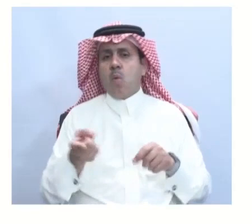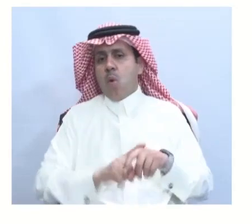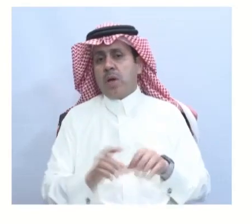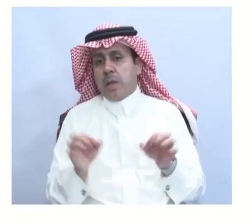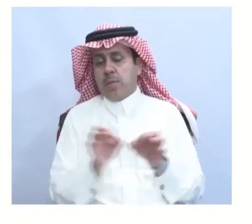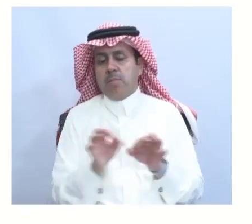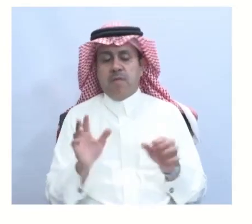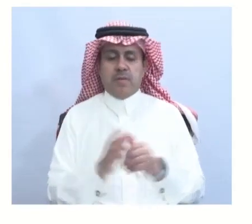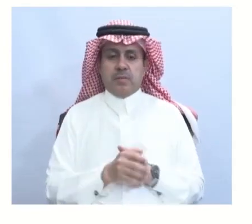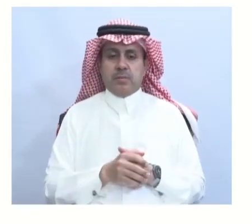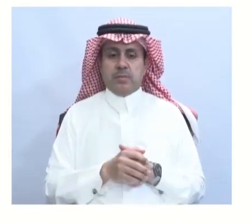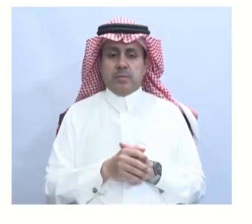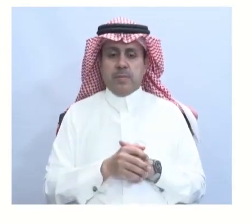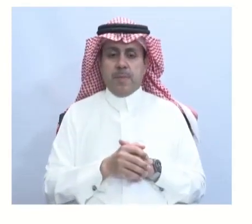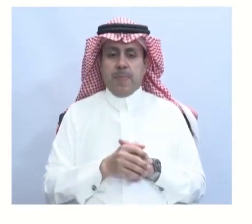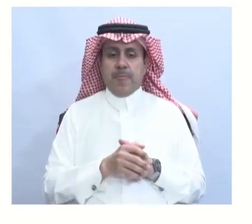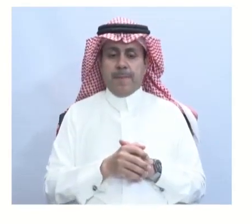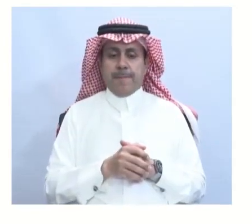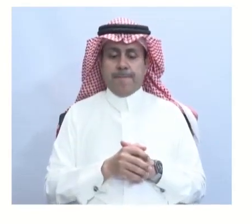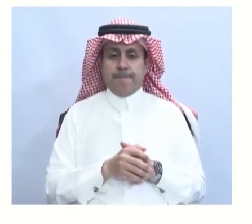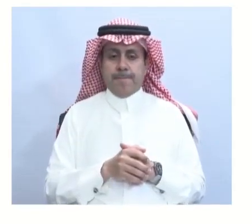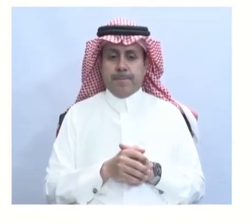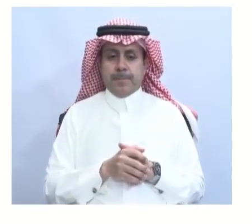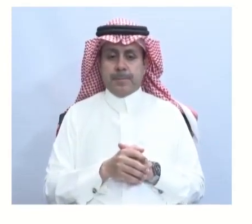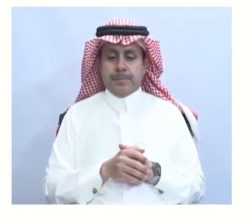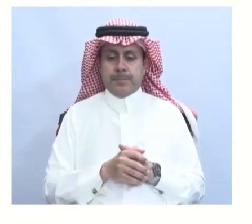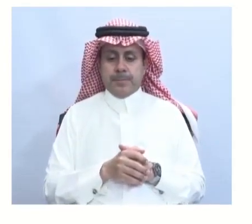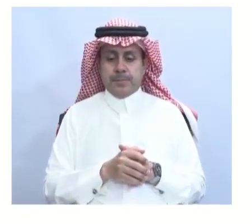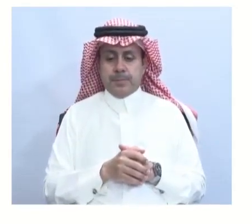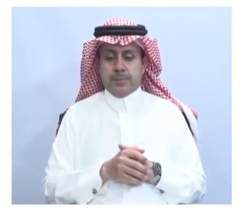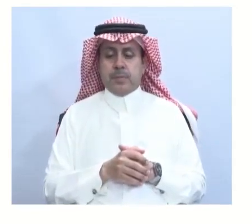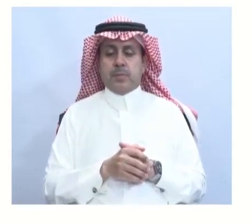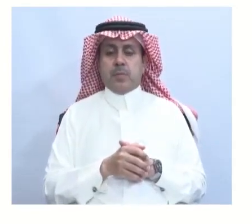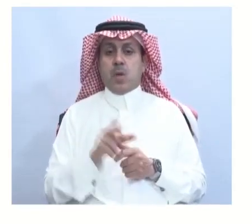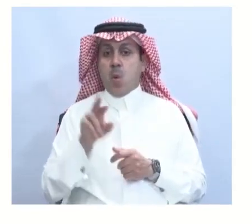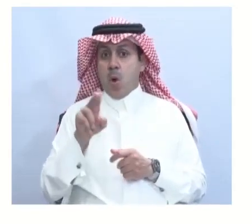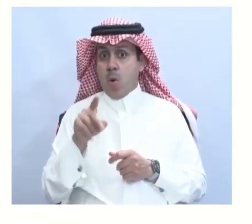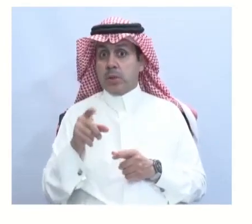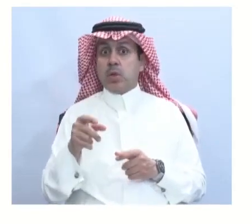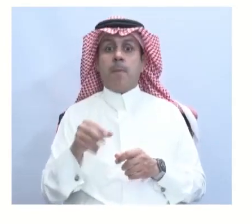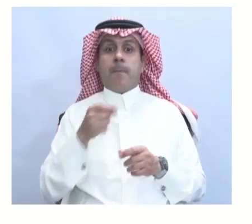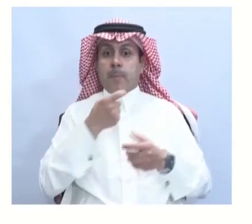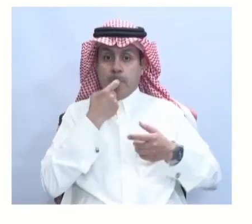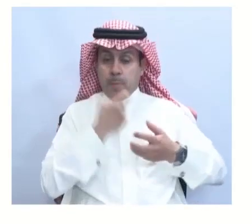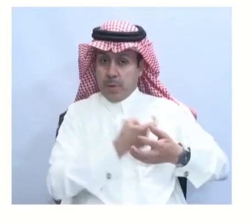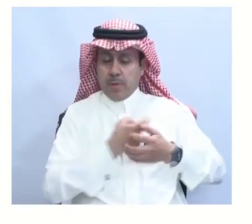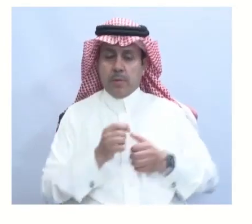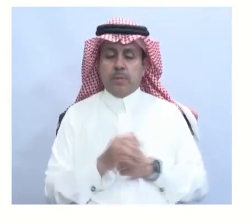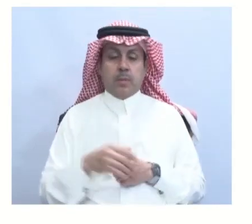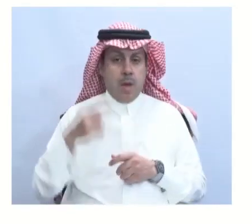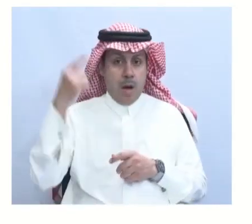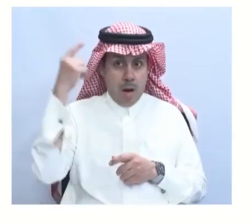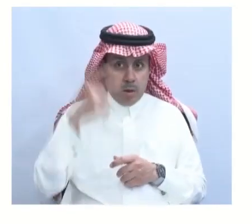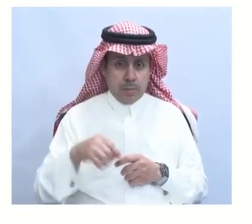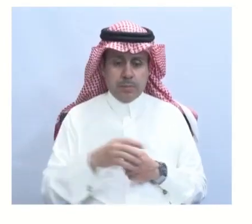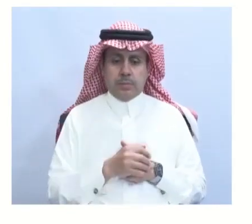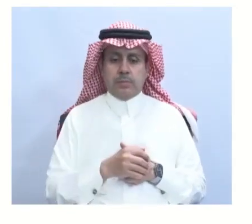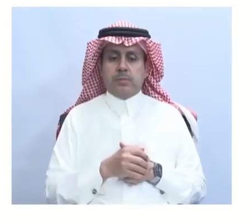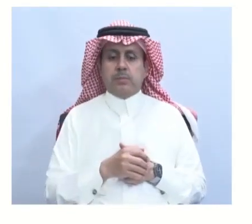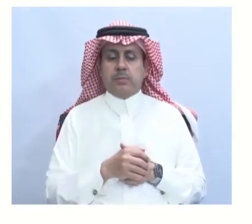الاخت وامهاتكم اللاتي ارضعنكم واخواتكم من الرضاعه قال حرمت